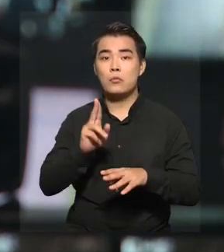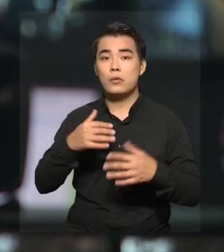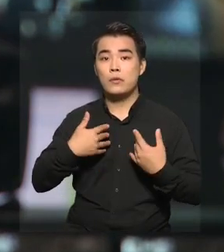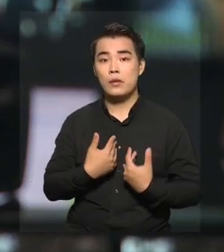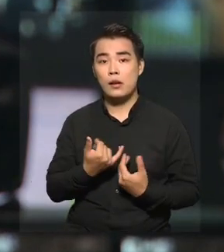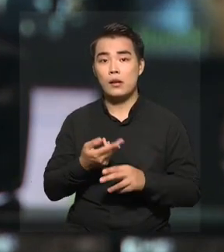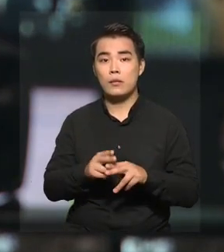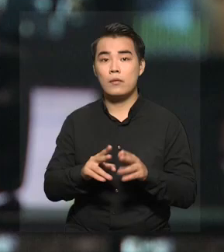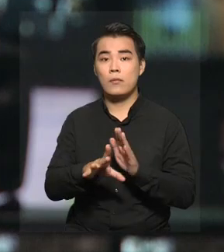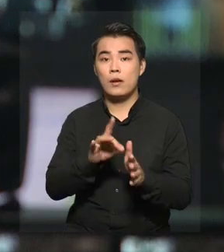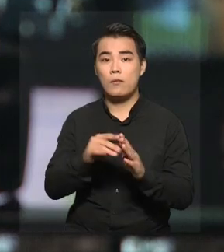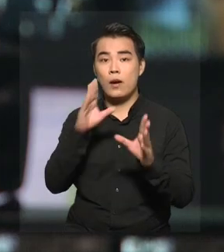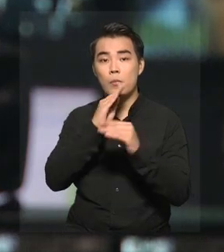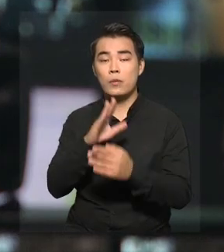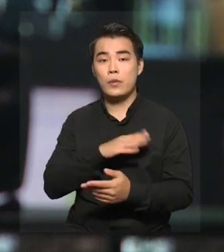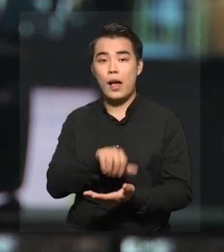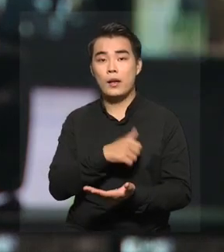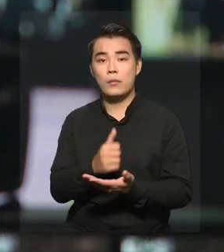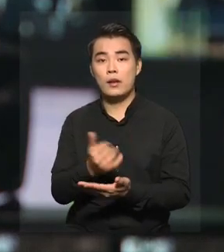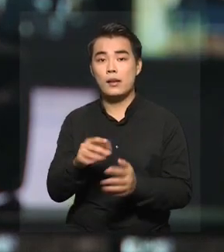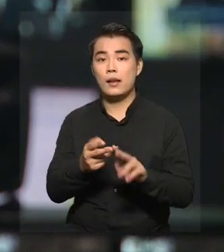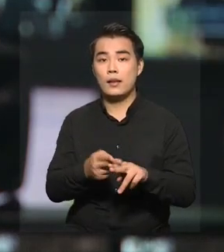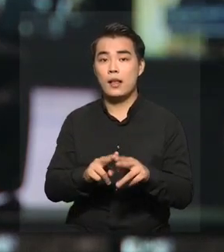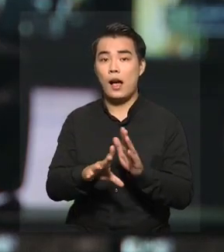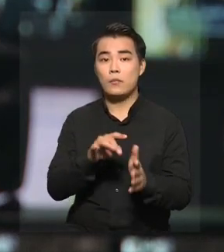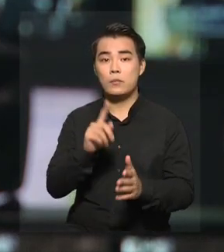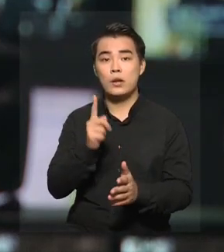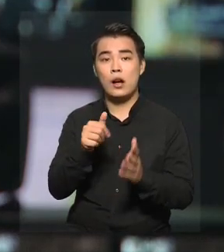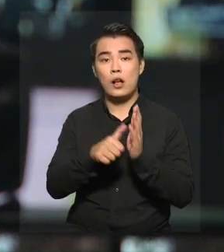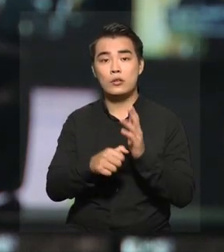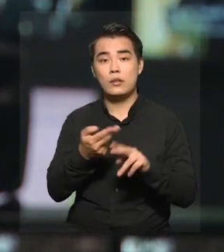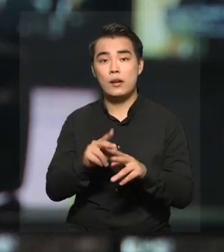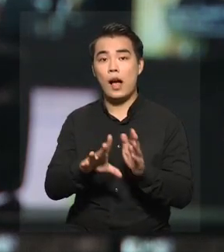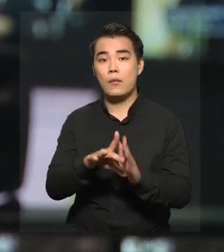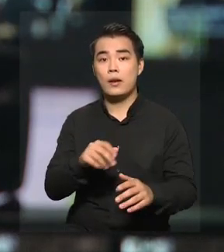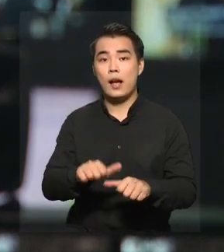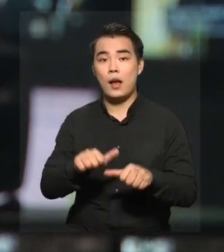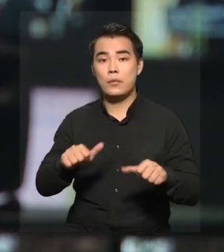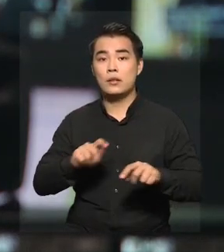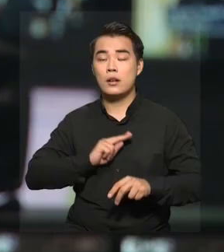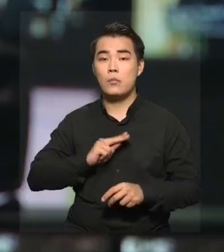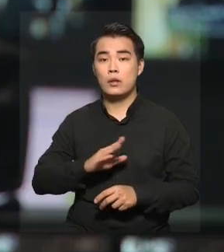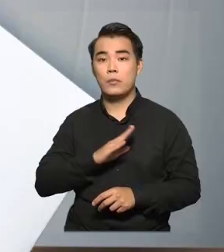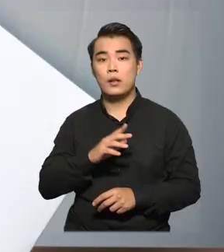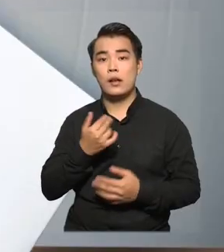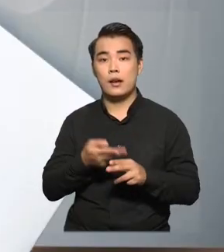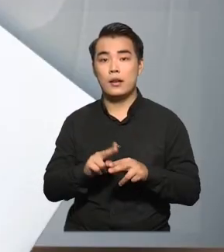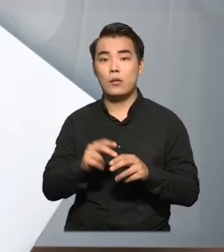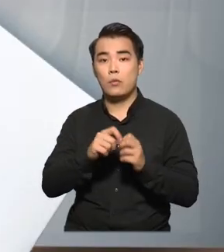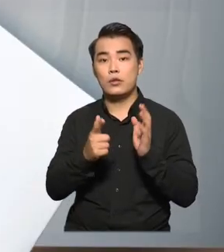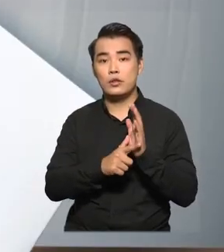дауыс беруге мүмкіндік алды. Сонымен саяси науқанда 1600-дей сайлау комиссиясы жұмыс істеді. Бұлар